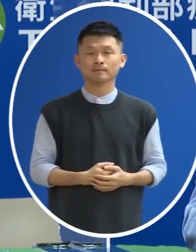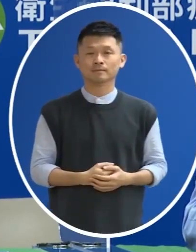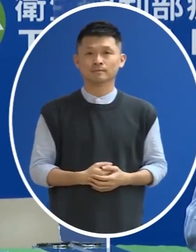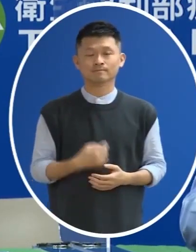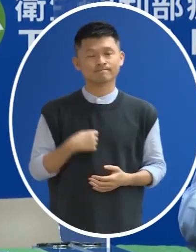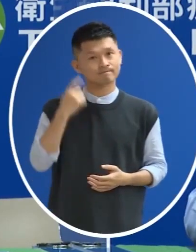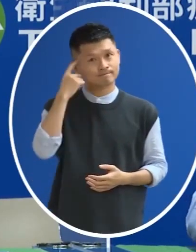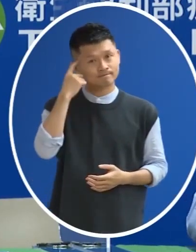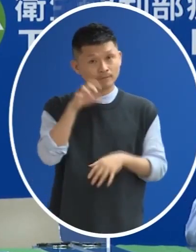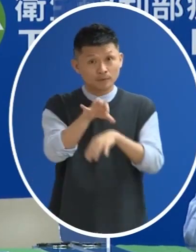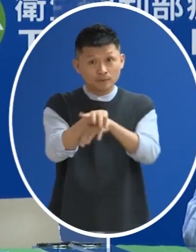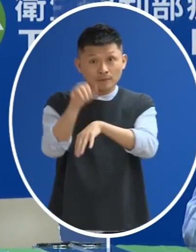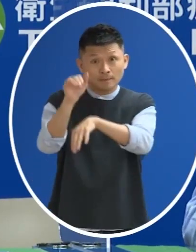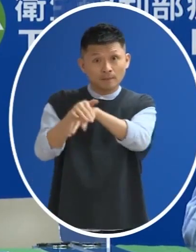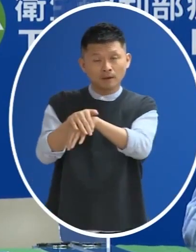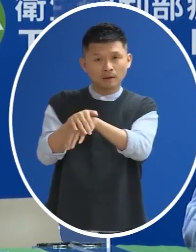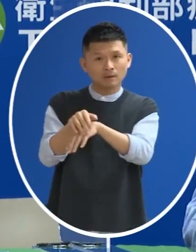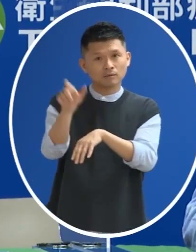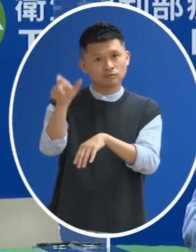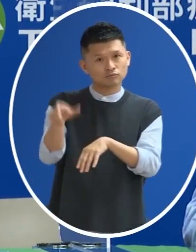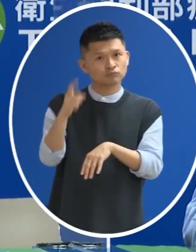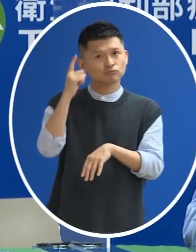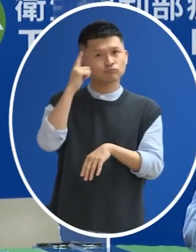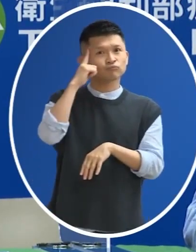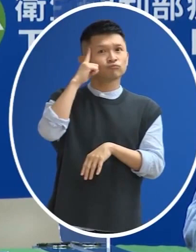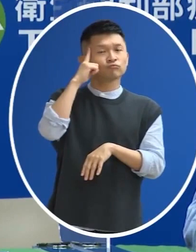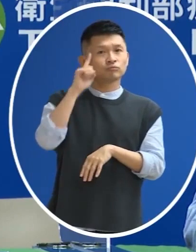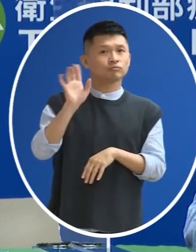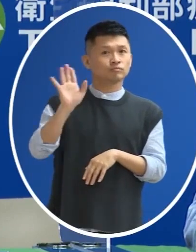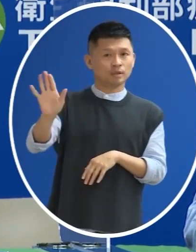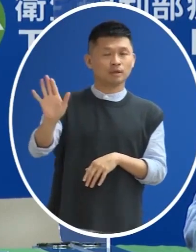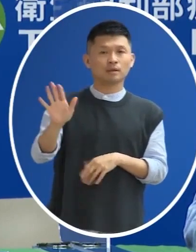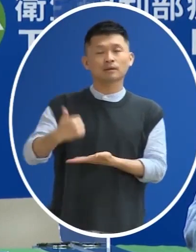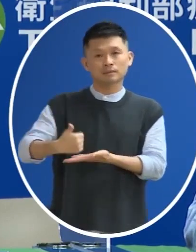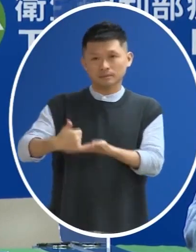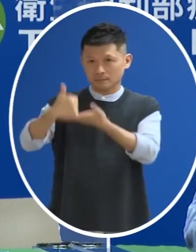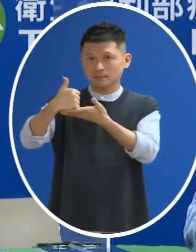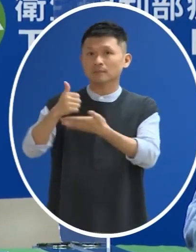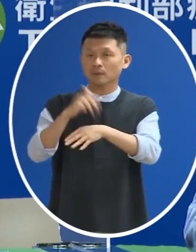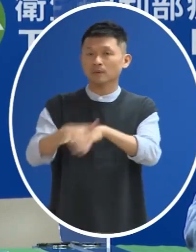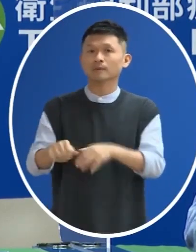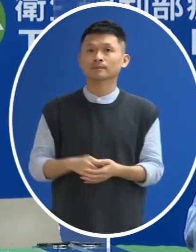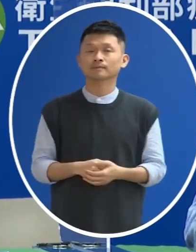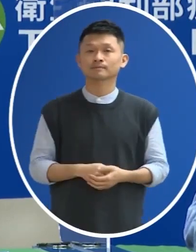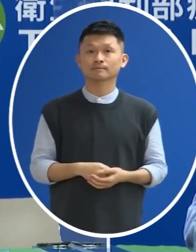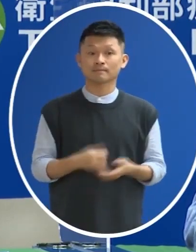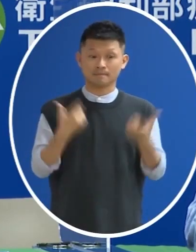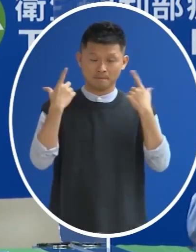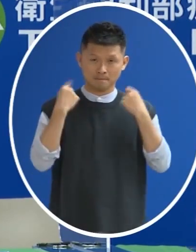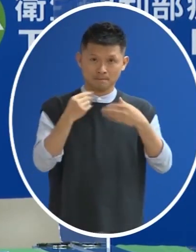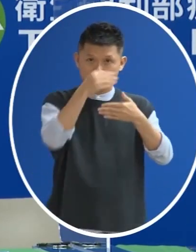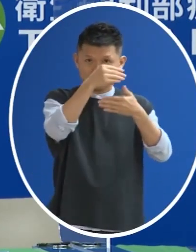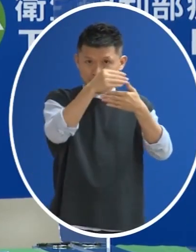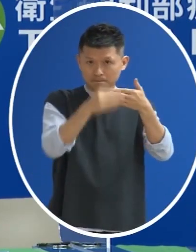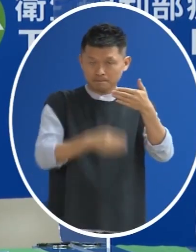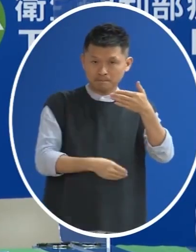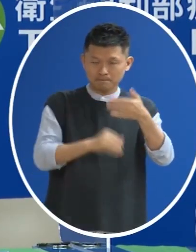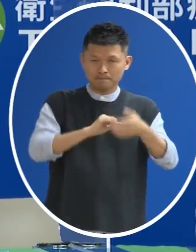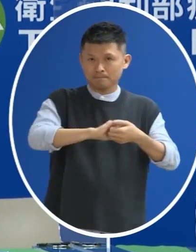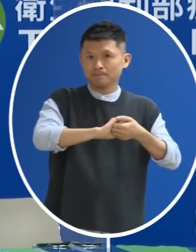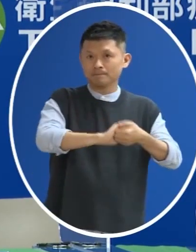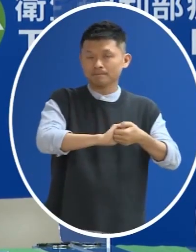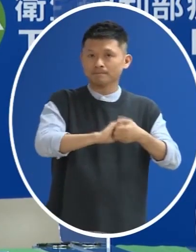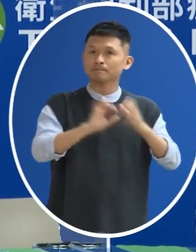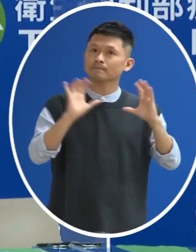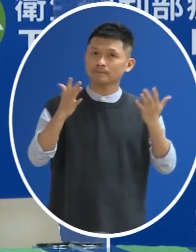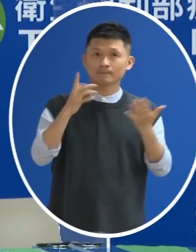但我想学者都有他的一个看法，我们都尊重了哈。那但是我们本来的标准哈，我们本来在定的标准